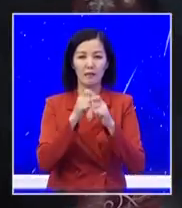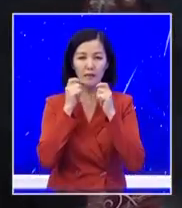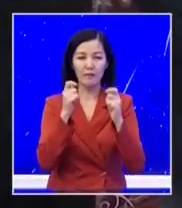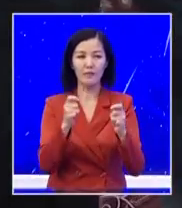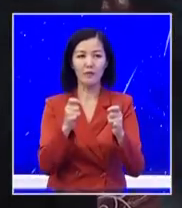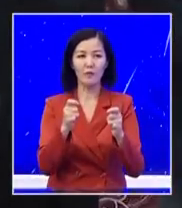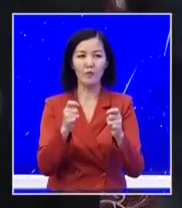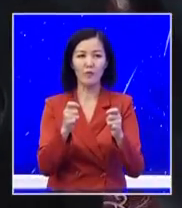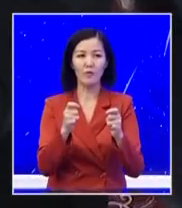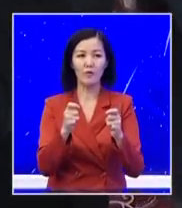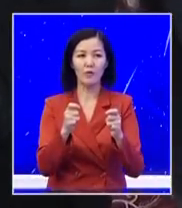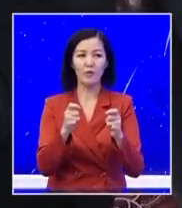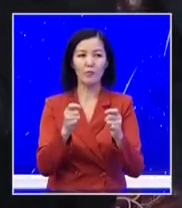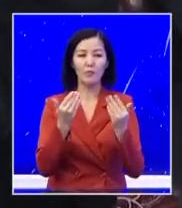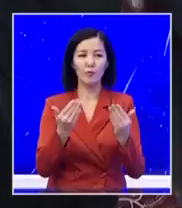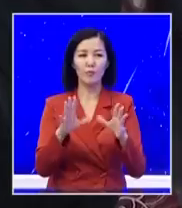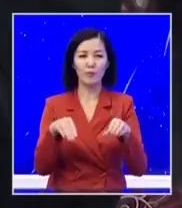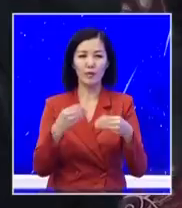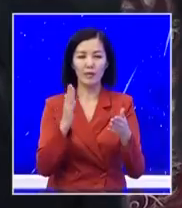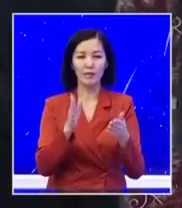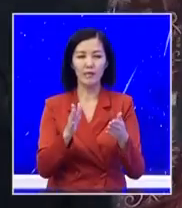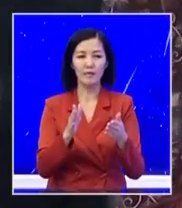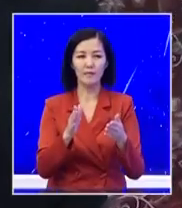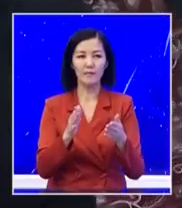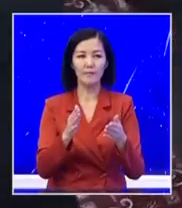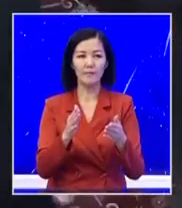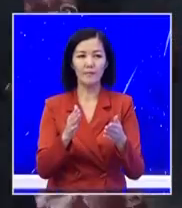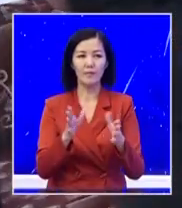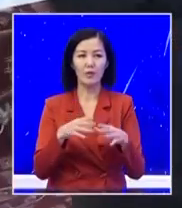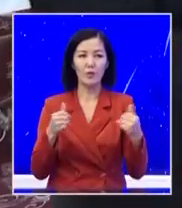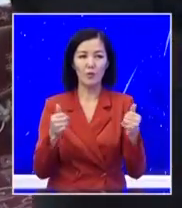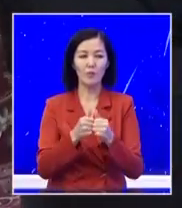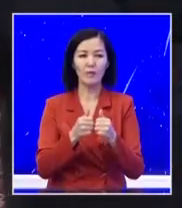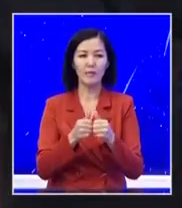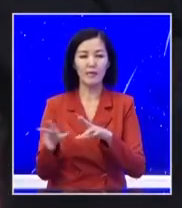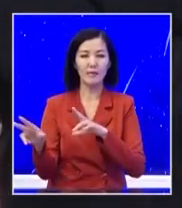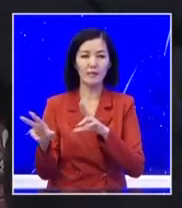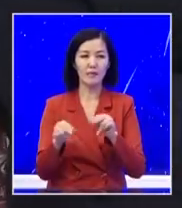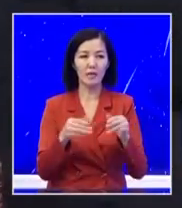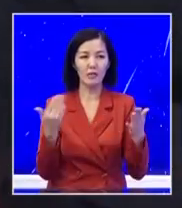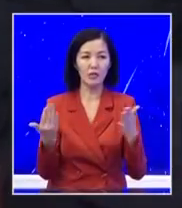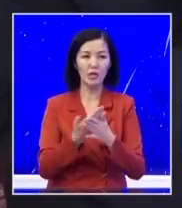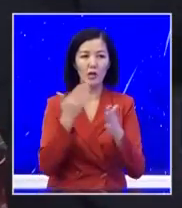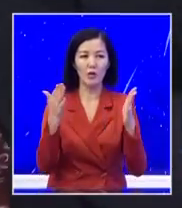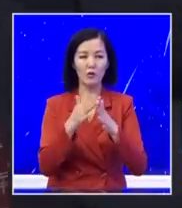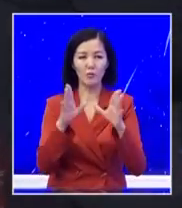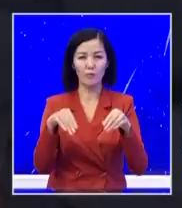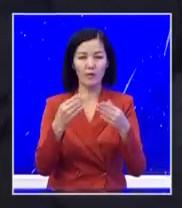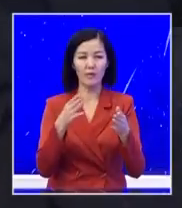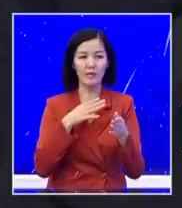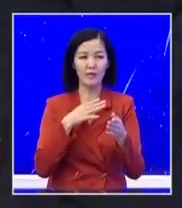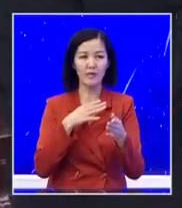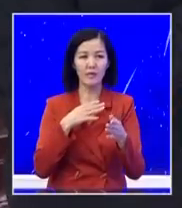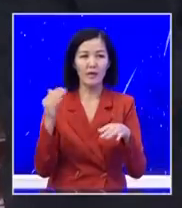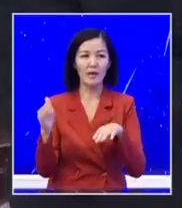мерекемізге сіздерге беріп отыр екен. Осы табыстамыз. Сондықтан да мынау сізге отбасыларыңызбен бірге бақытты болыңыздар. Қарекет